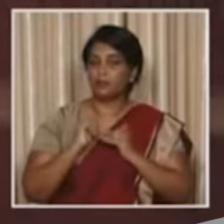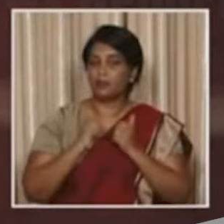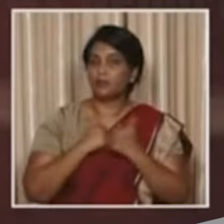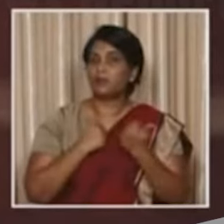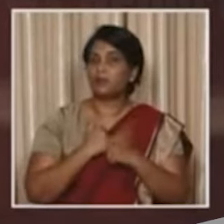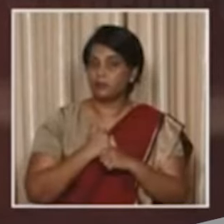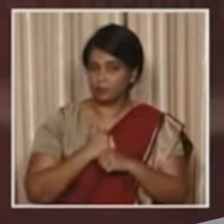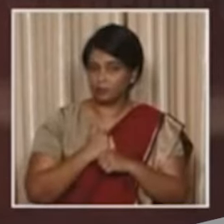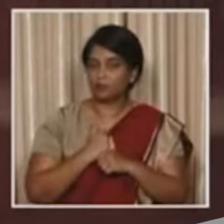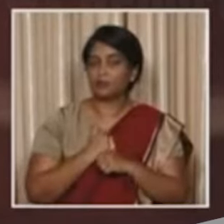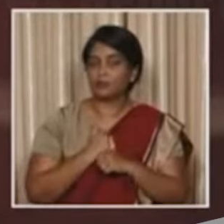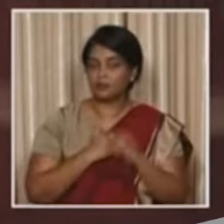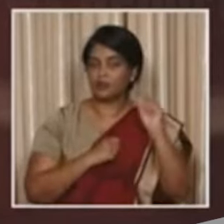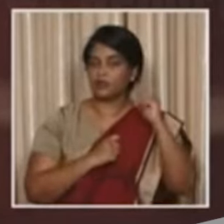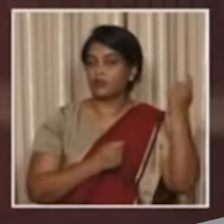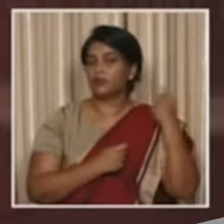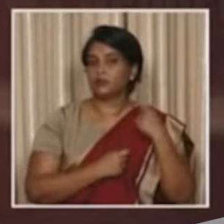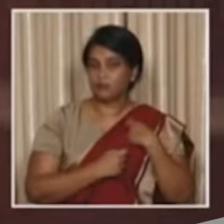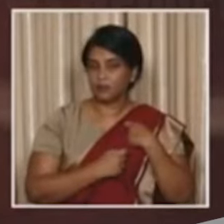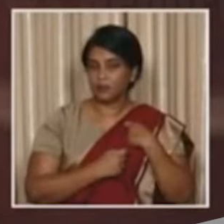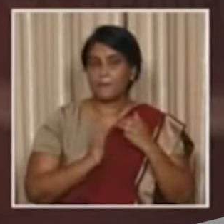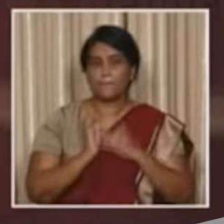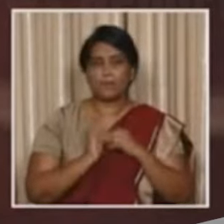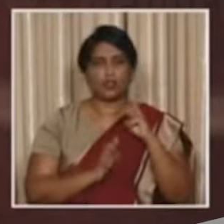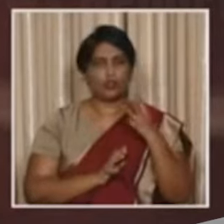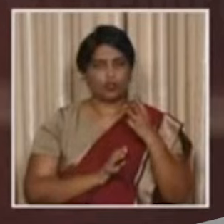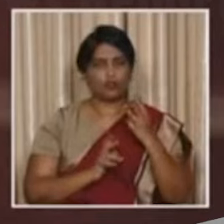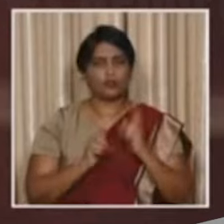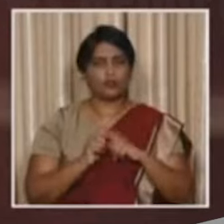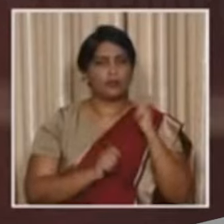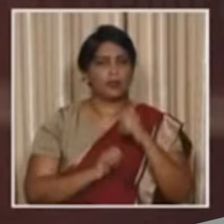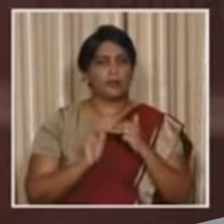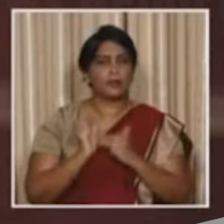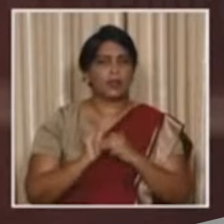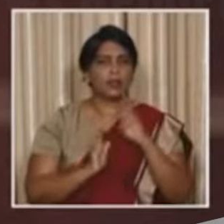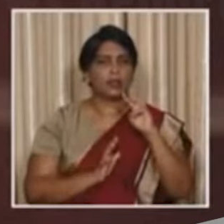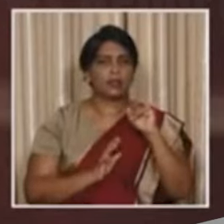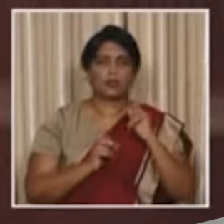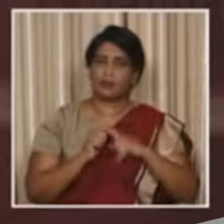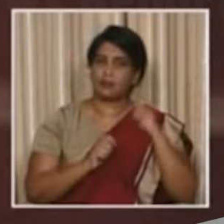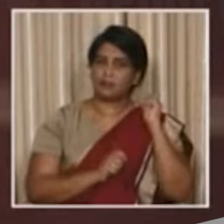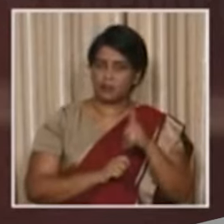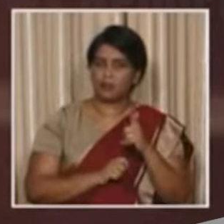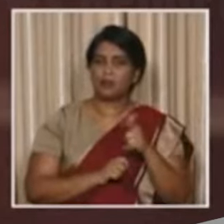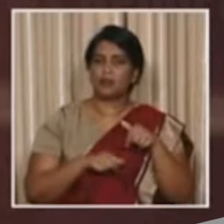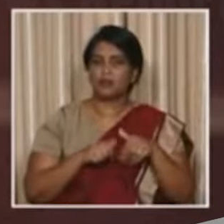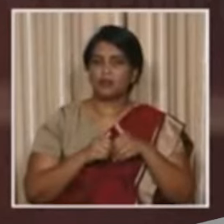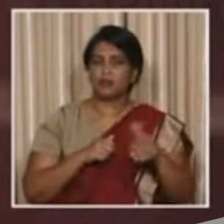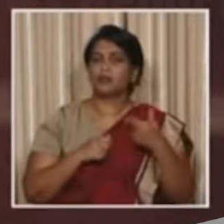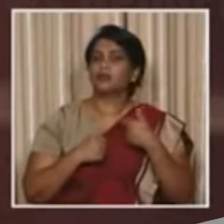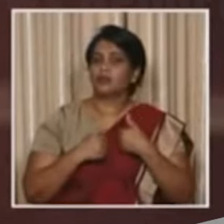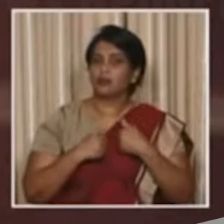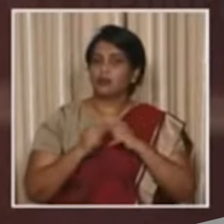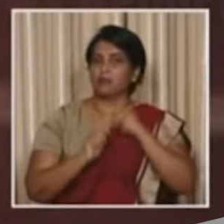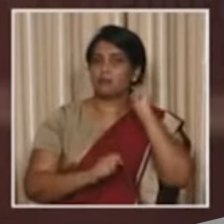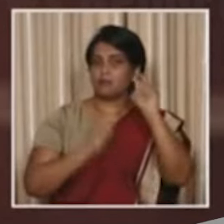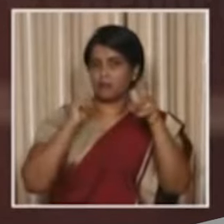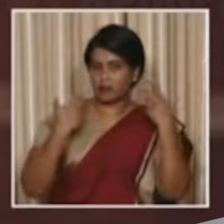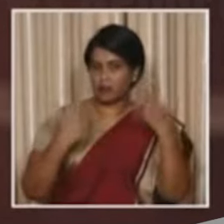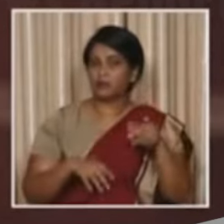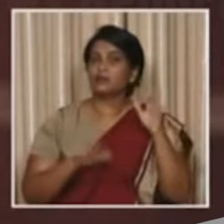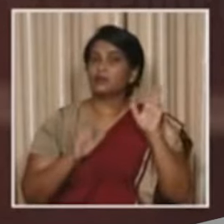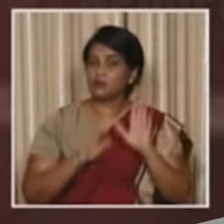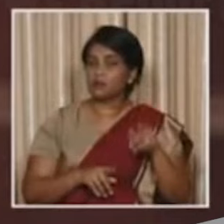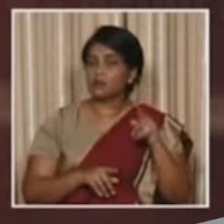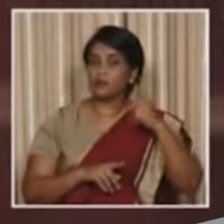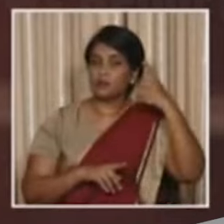හදන්න කියලා රෙපරේෂන් ඔෆිස් එකේ මිලියන 300 ගානක් ගෙවන්න කිව්වා මිලියන 36ක් ගෙවලා තියෙනවා. ඒ මුදල් මේනකොට අපි ගෙවලක් තියෙනවා. නමුත්